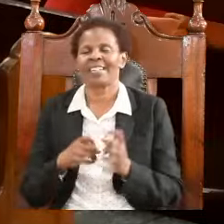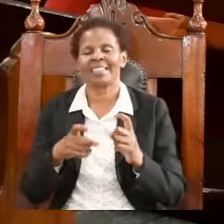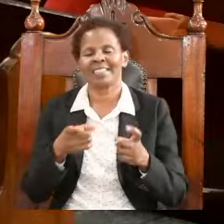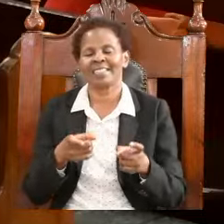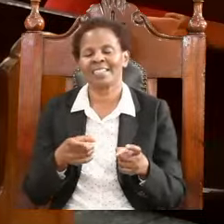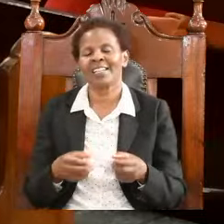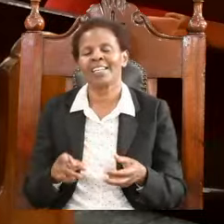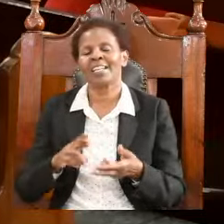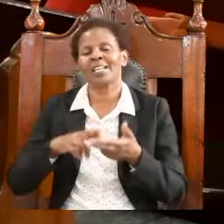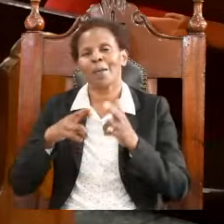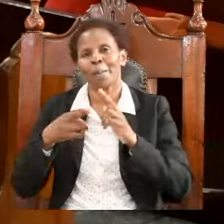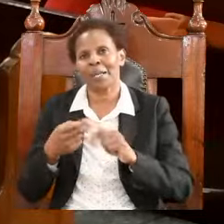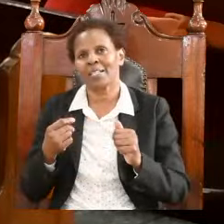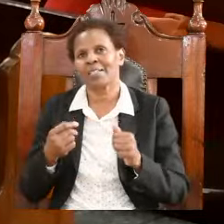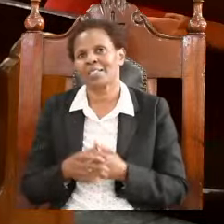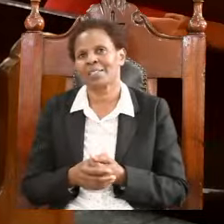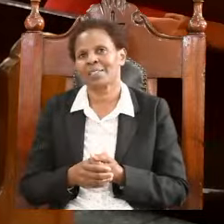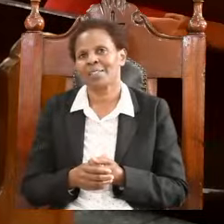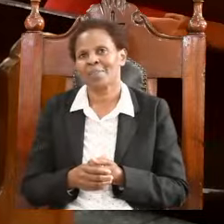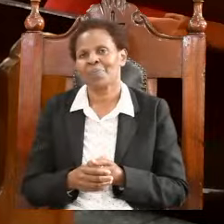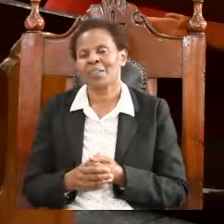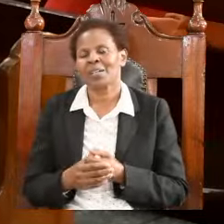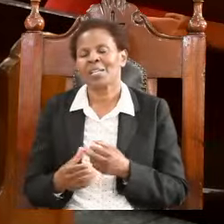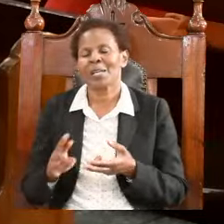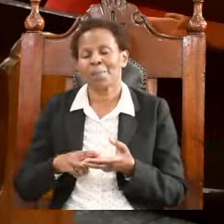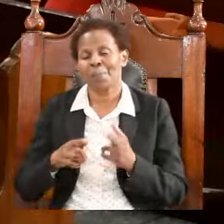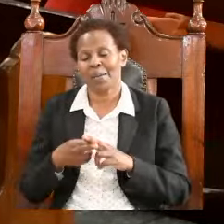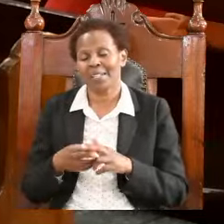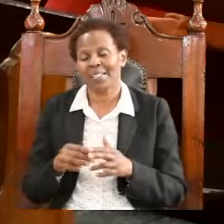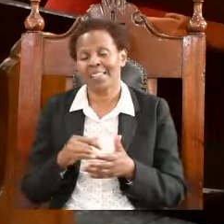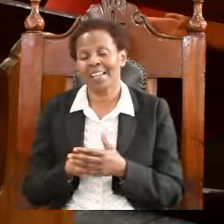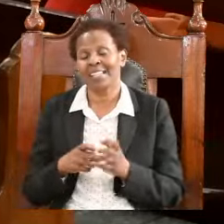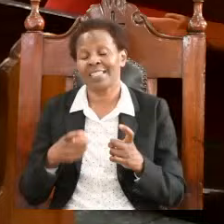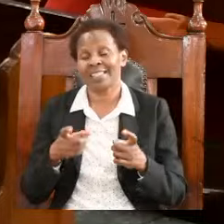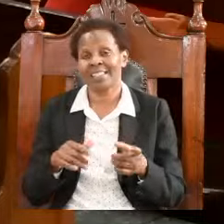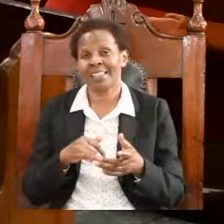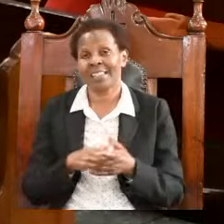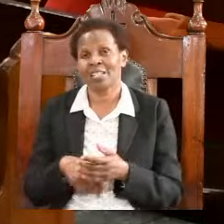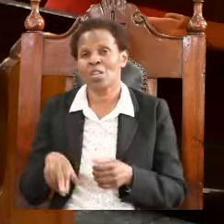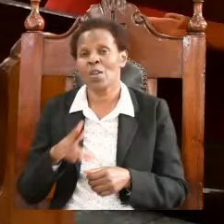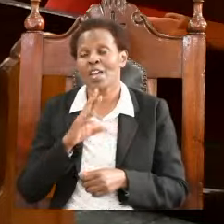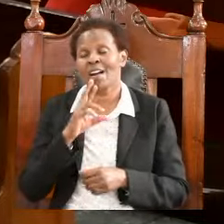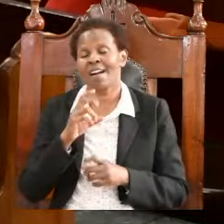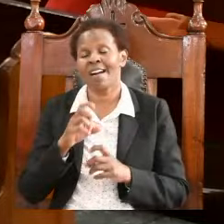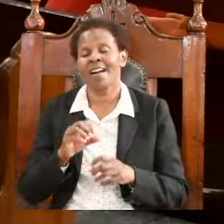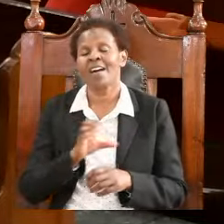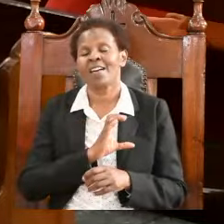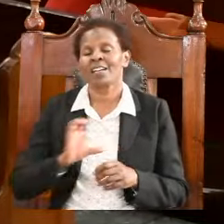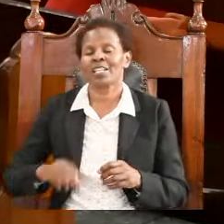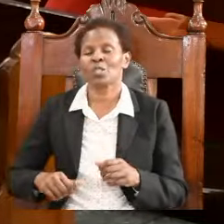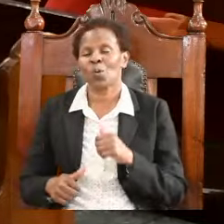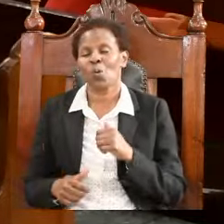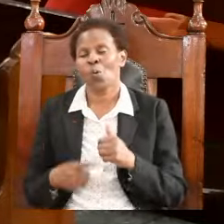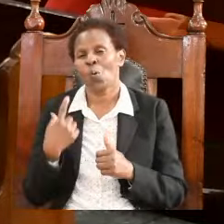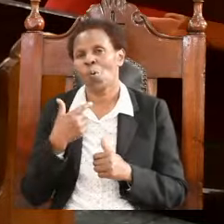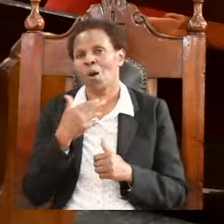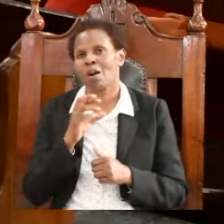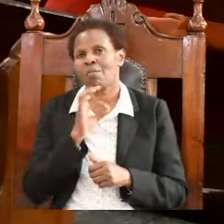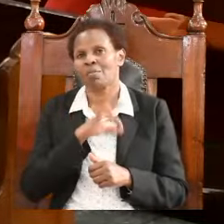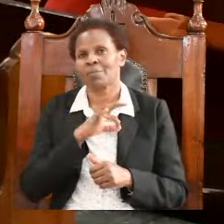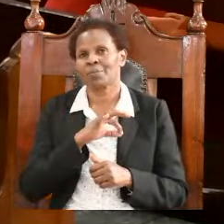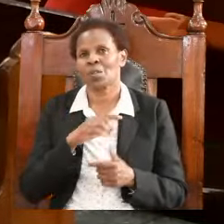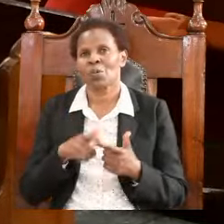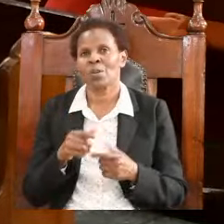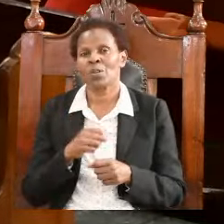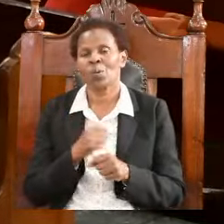gwika atia ni kwirira tumumburire mehia nigetha tukorwo turi a kristiano mena uguni riria wathie